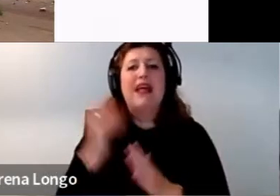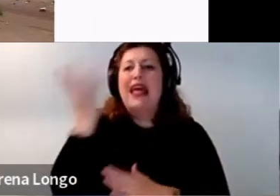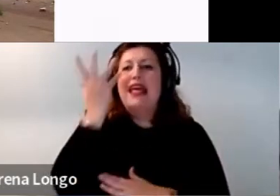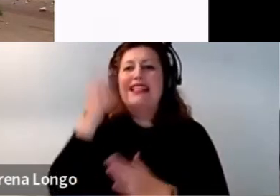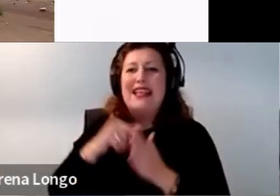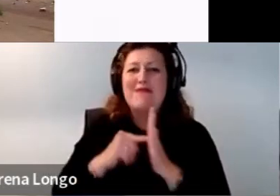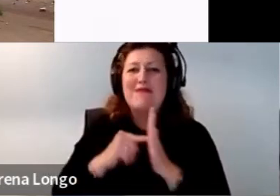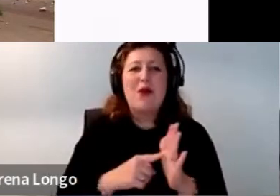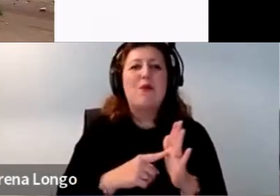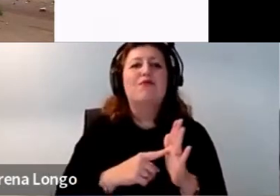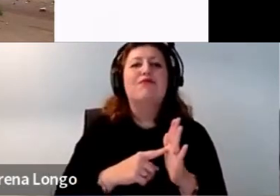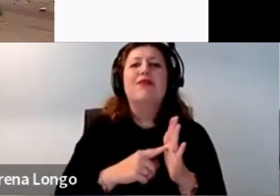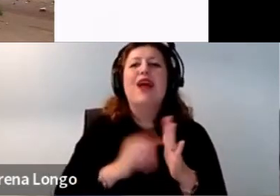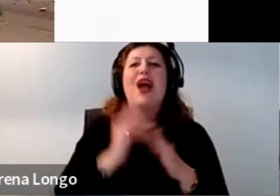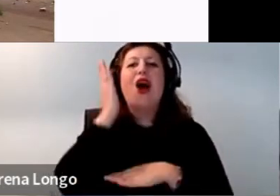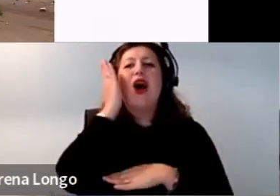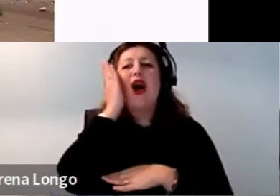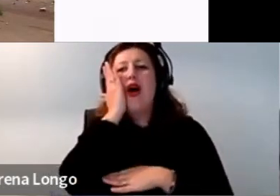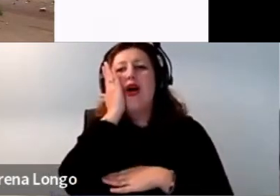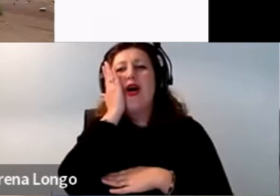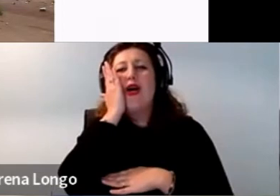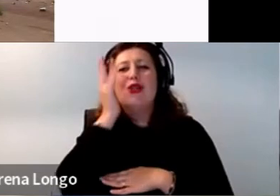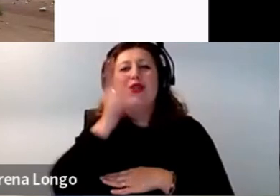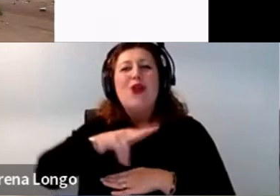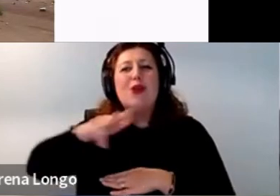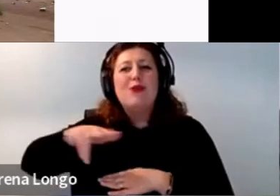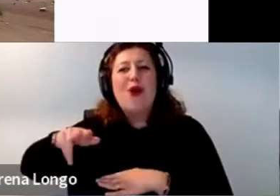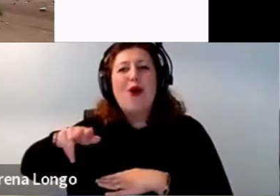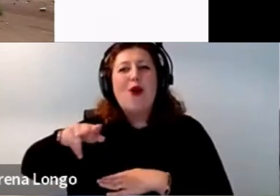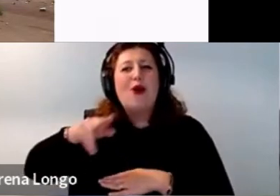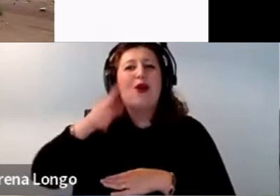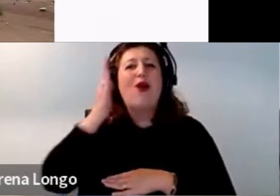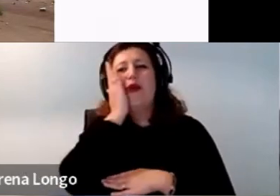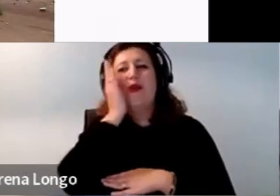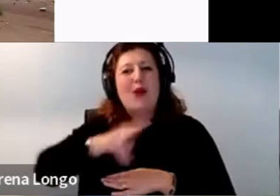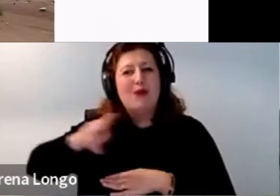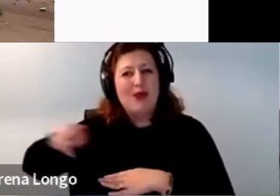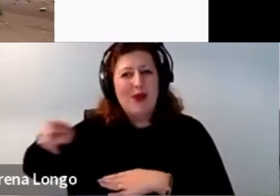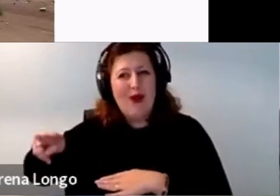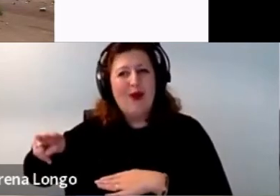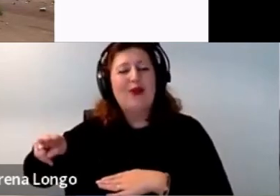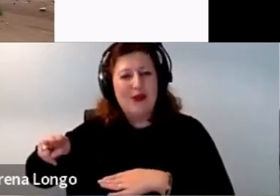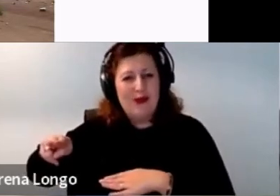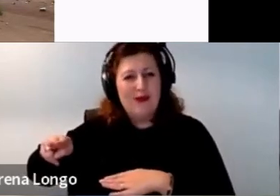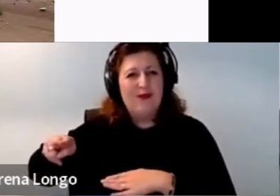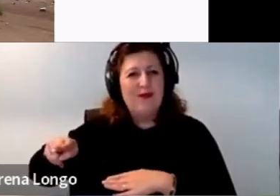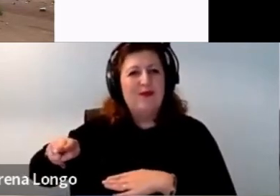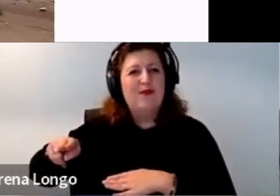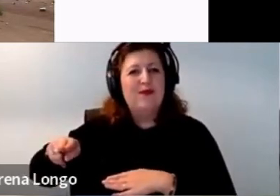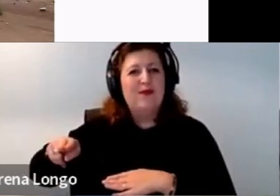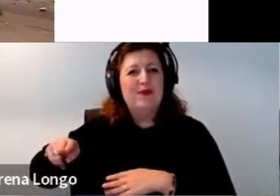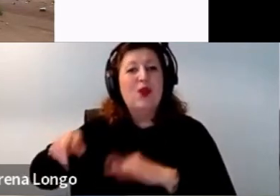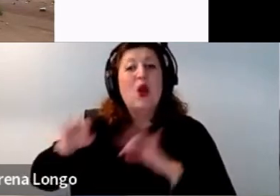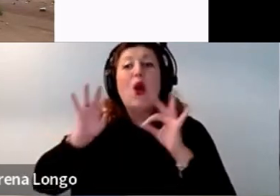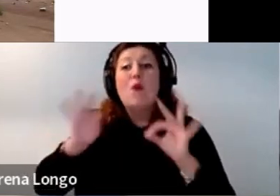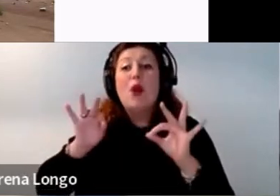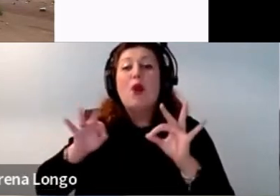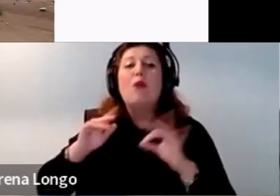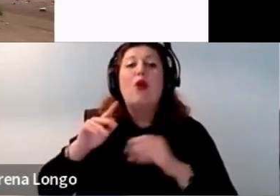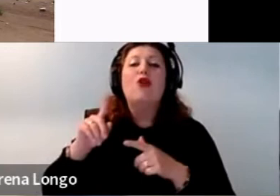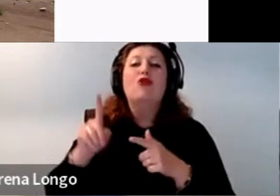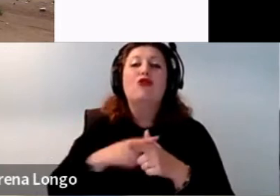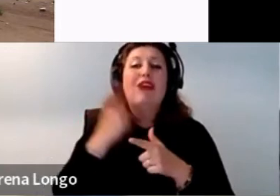il completamento del dormitorio di Chipera. Questo era quello che avevamo di fronte nel gennaio